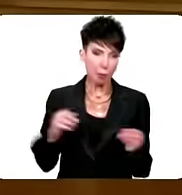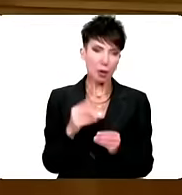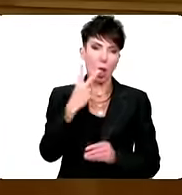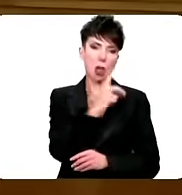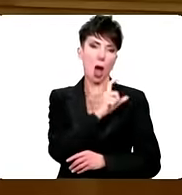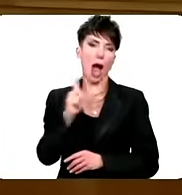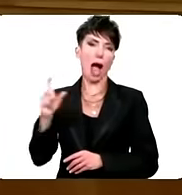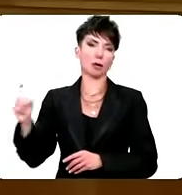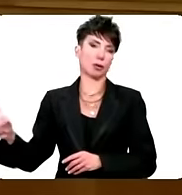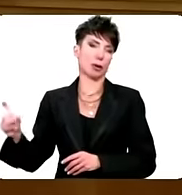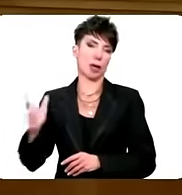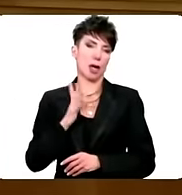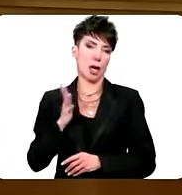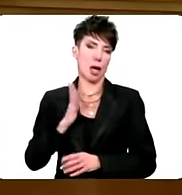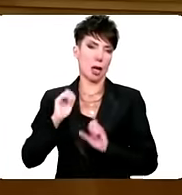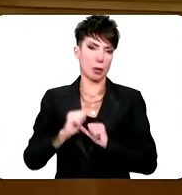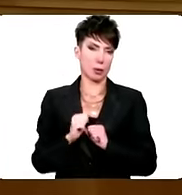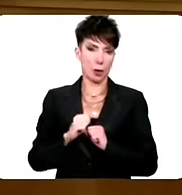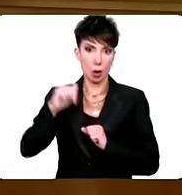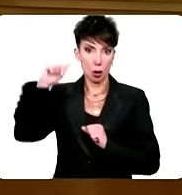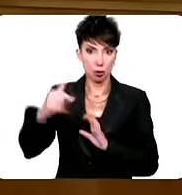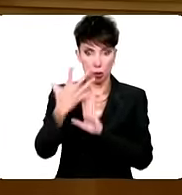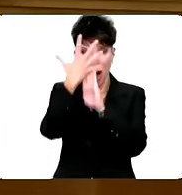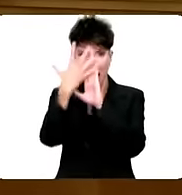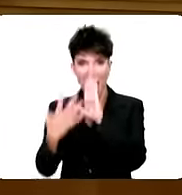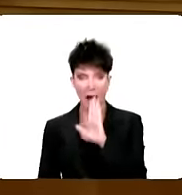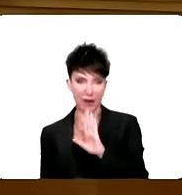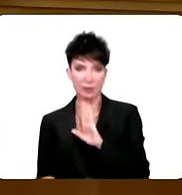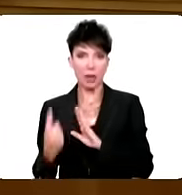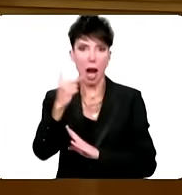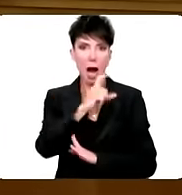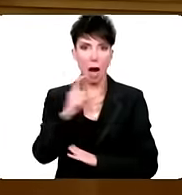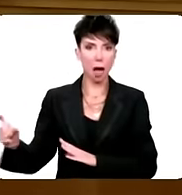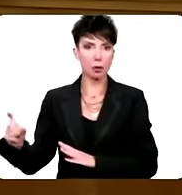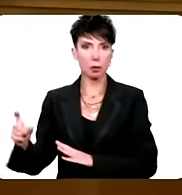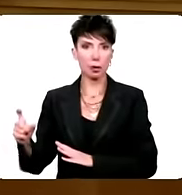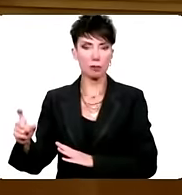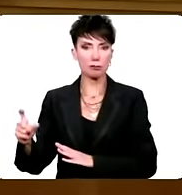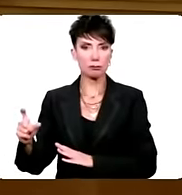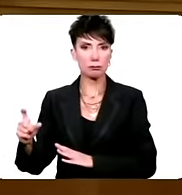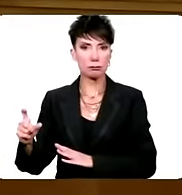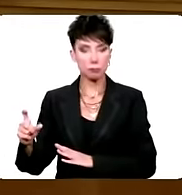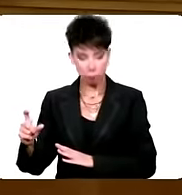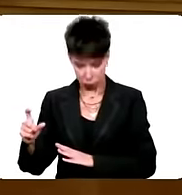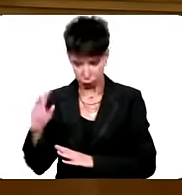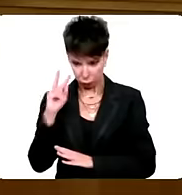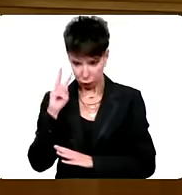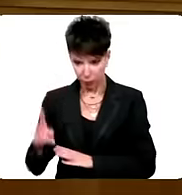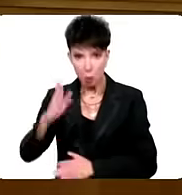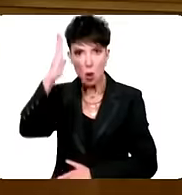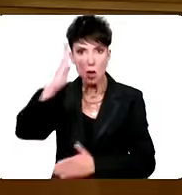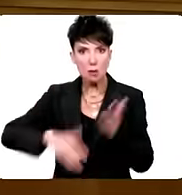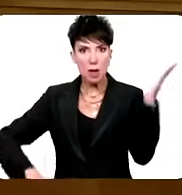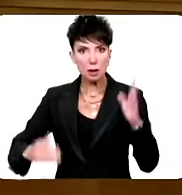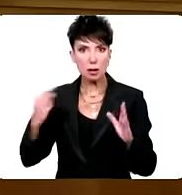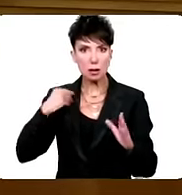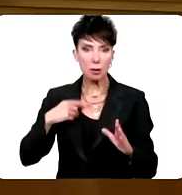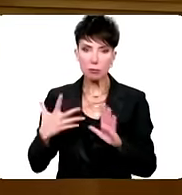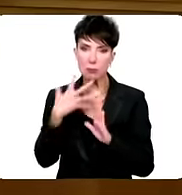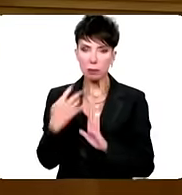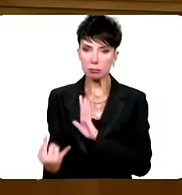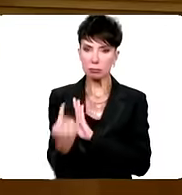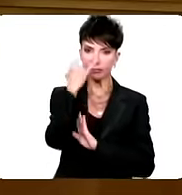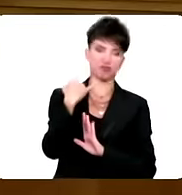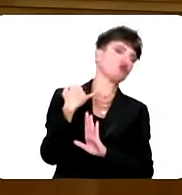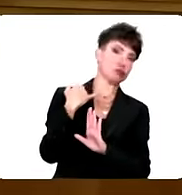αλλού. Έκατσαν σπίτι τους. Κάποιοι μπορεί από κούραση από τις επαναλαμβανόμενες εκλογές. Κάποιοι γιατί θεωρούσαν ενδεχομένως ότι